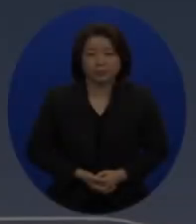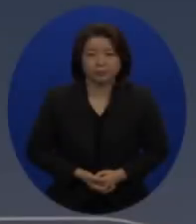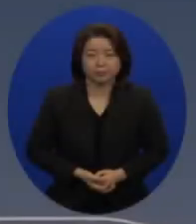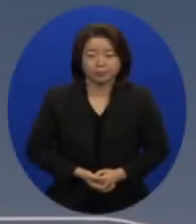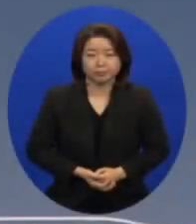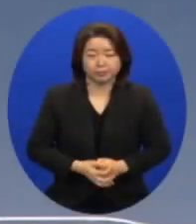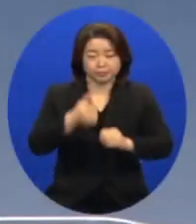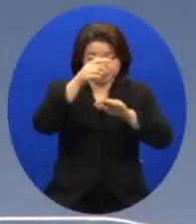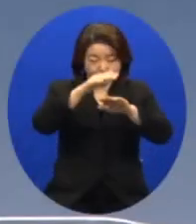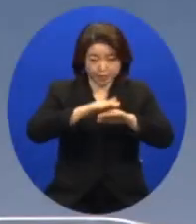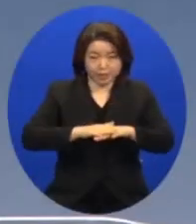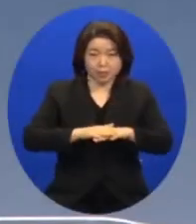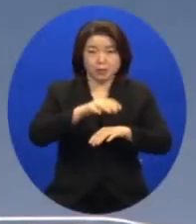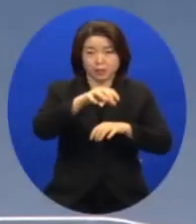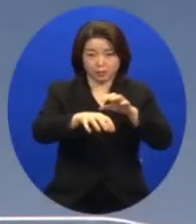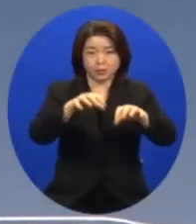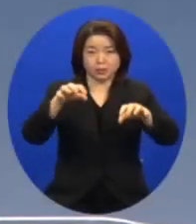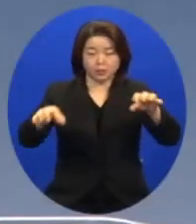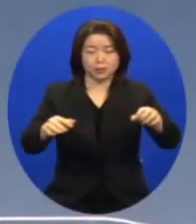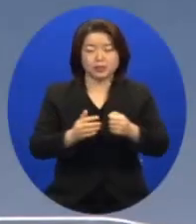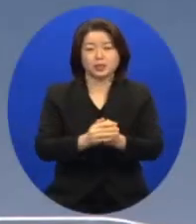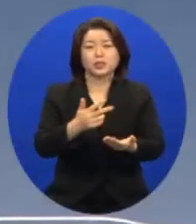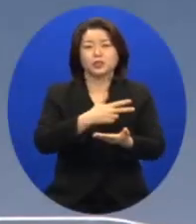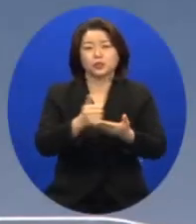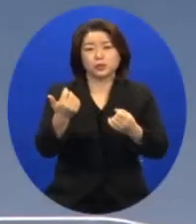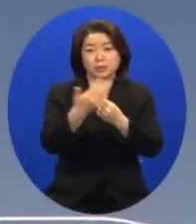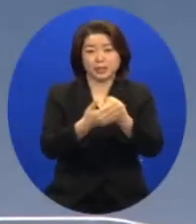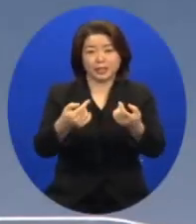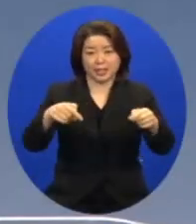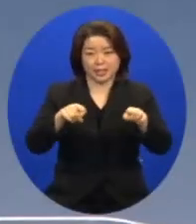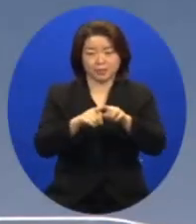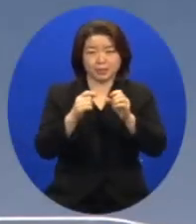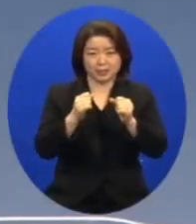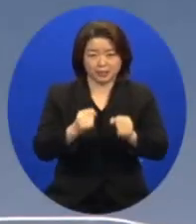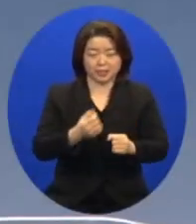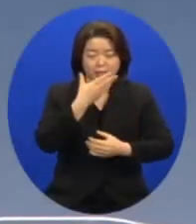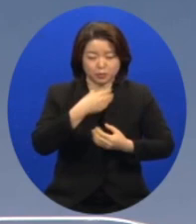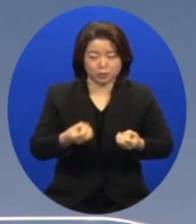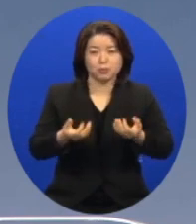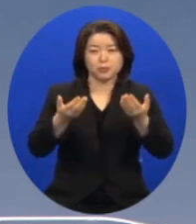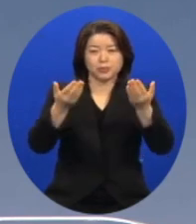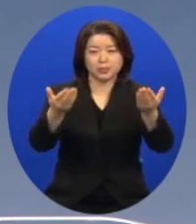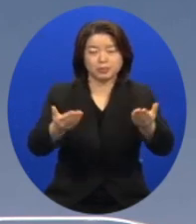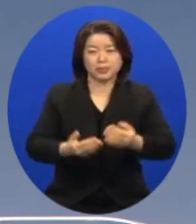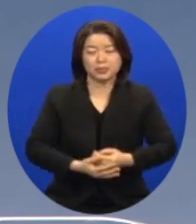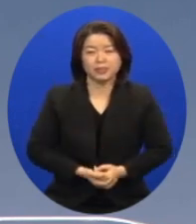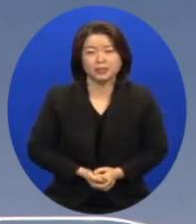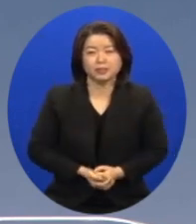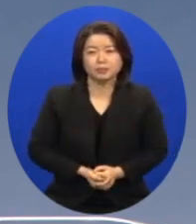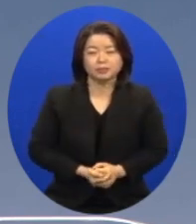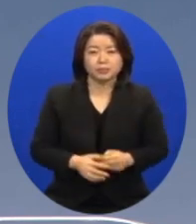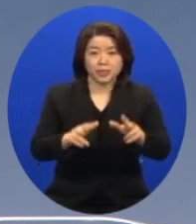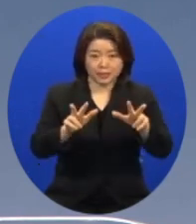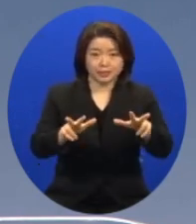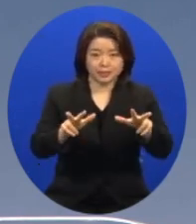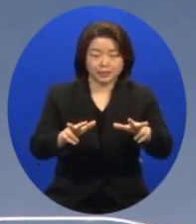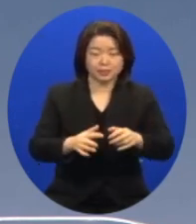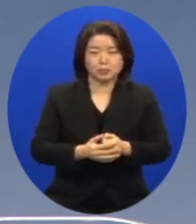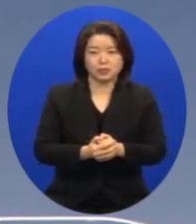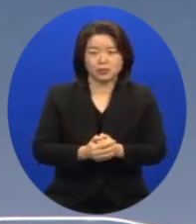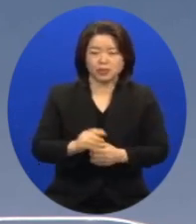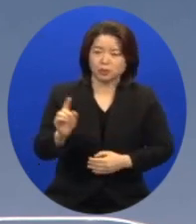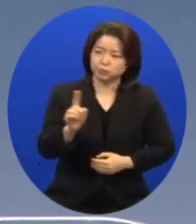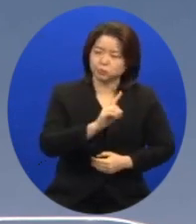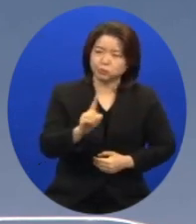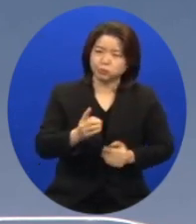아 예배하는 처소에서 주에 은혜가 함께 하시기를 축복합니다 아 지금은 도대체